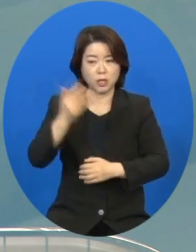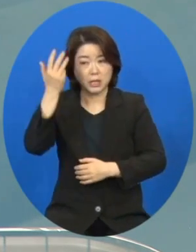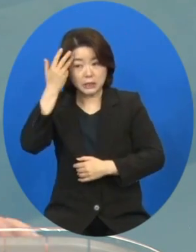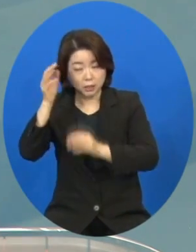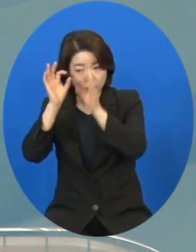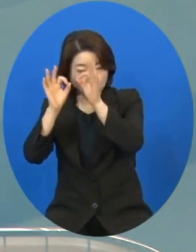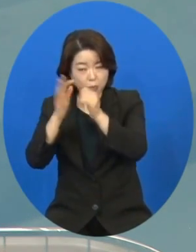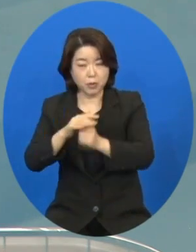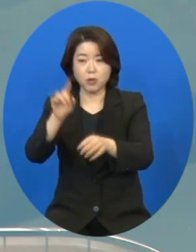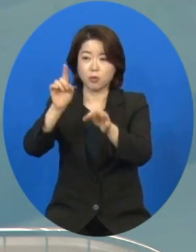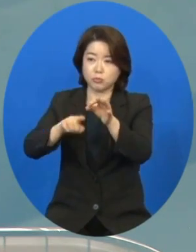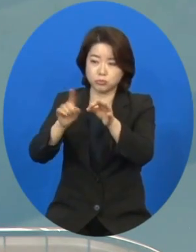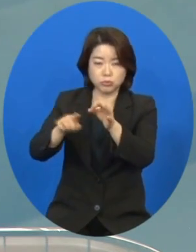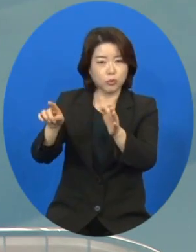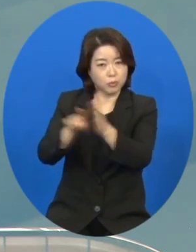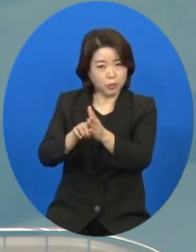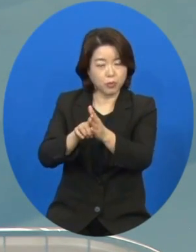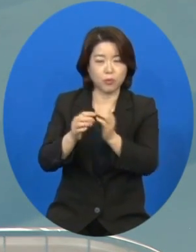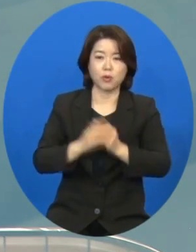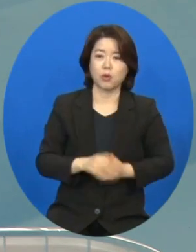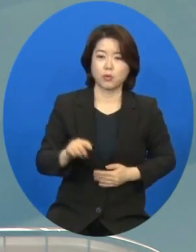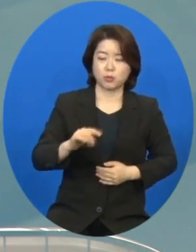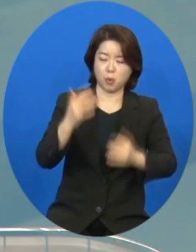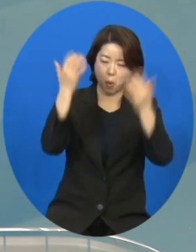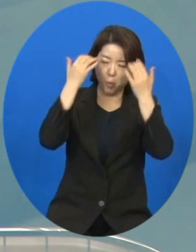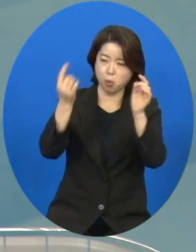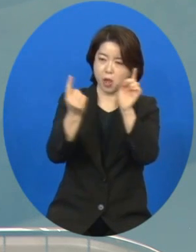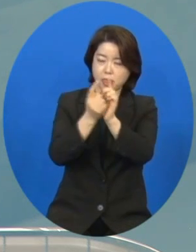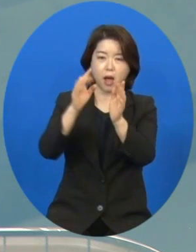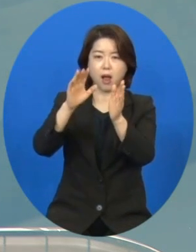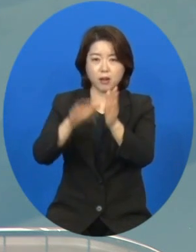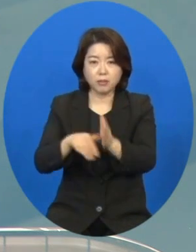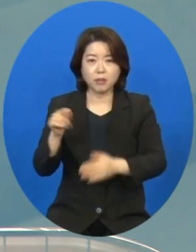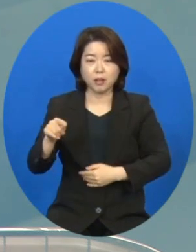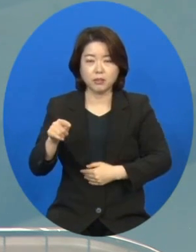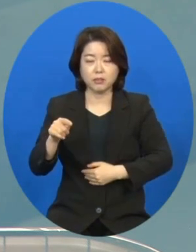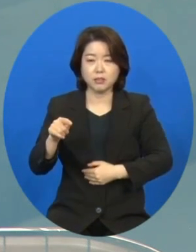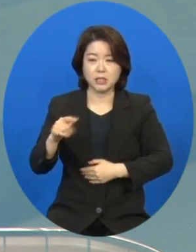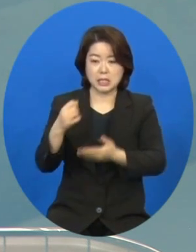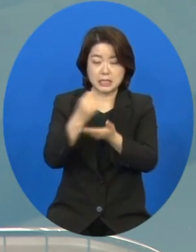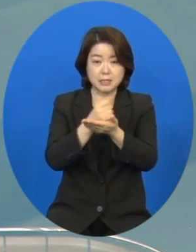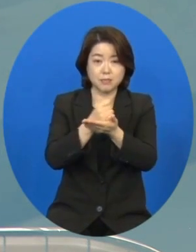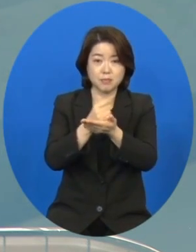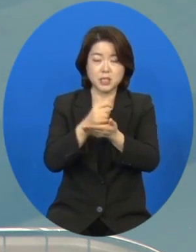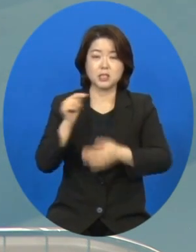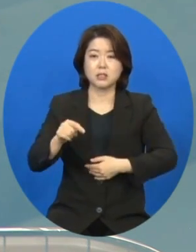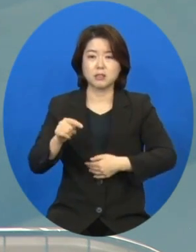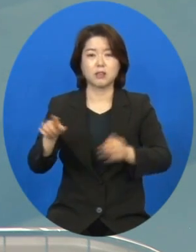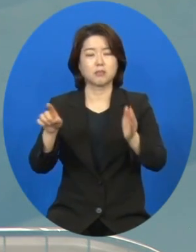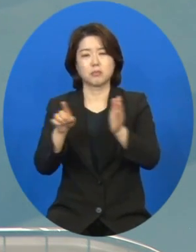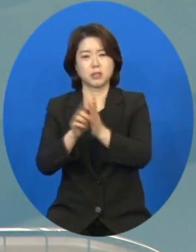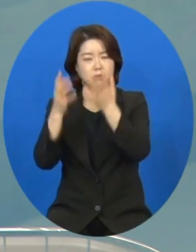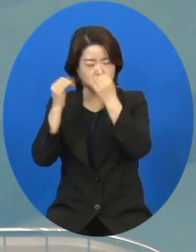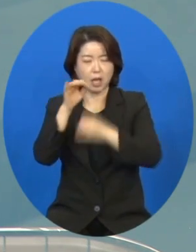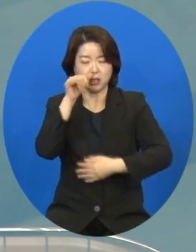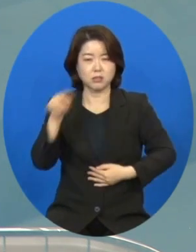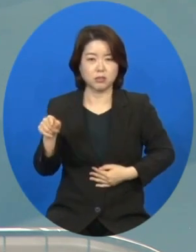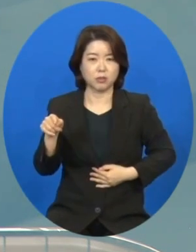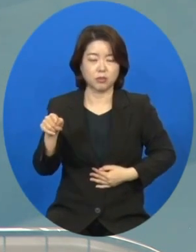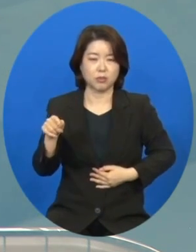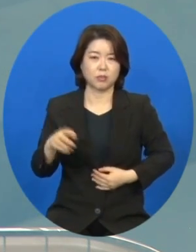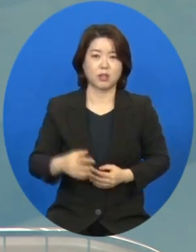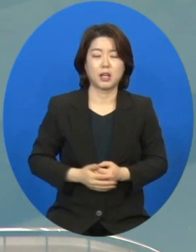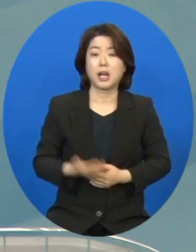철학적으로는 불교도이고 고난당할 때는 샤머니즘을 믿는 사람들입니다.